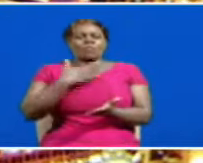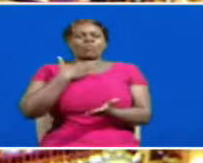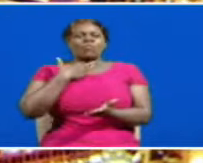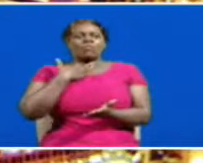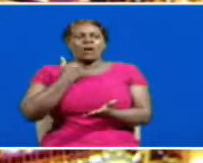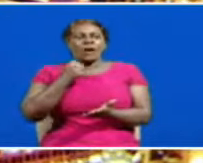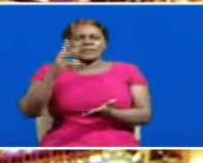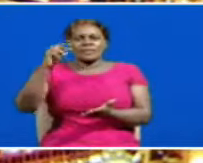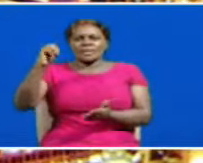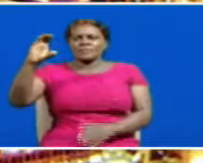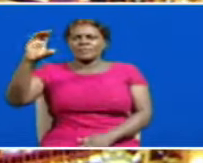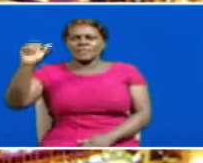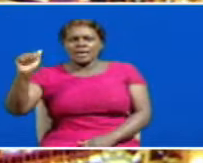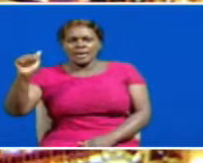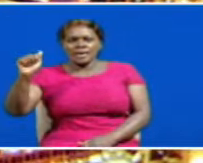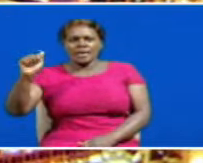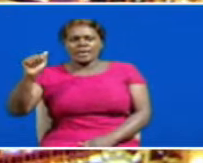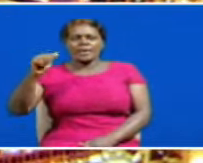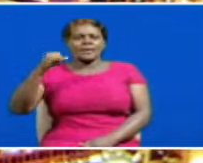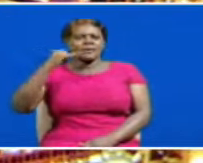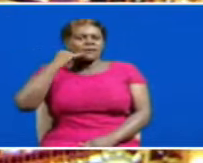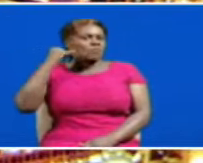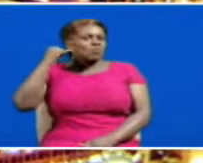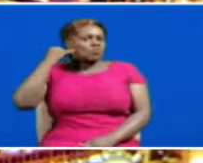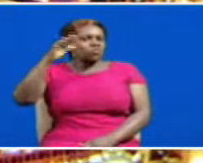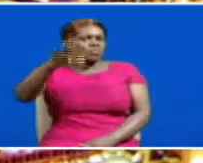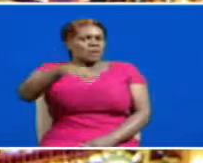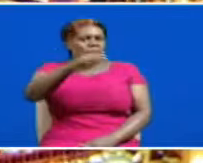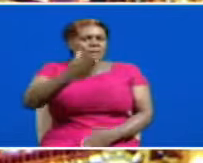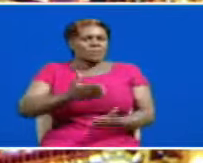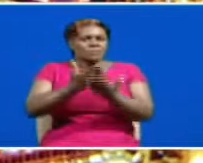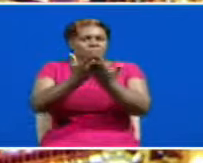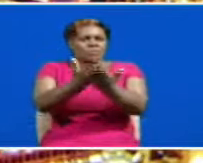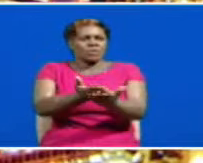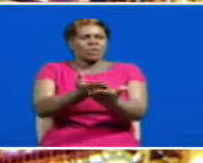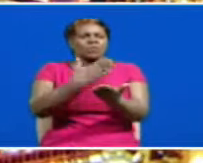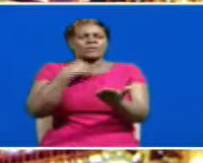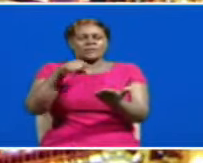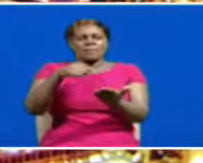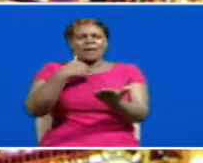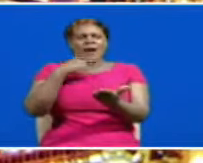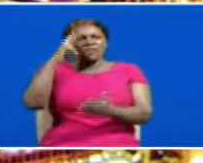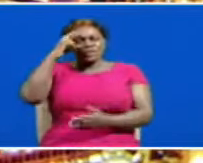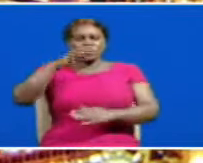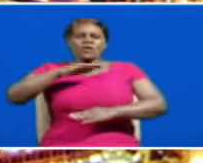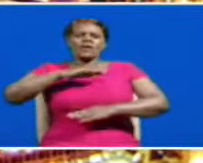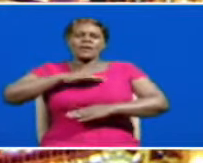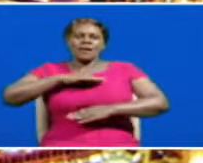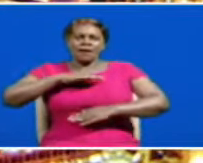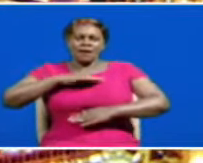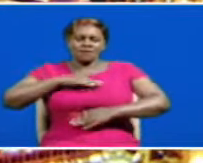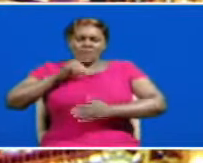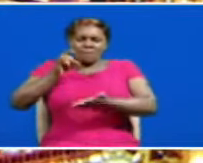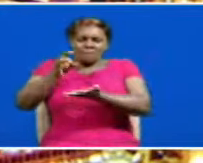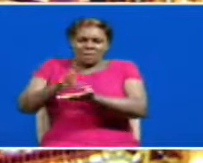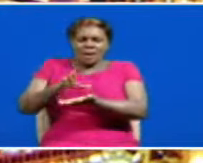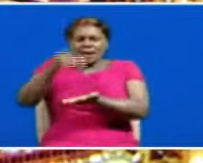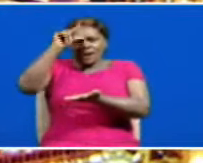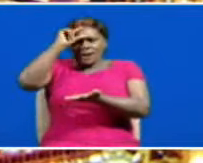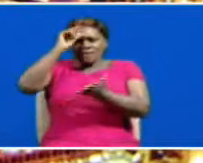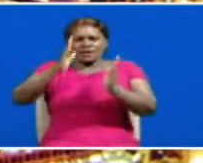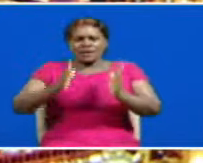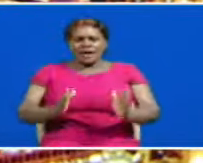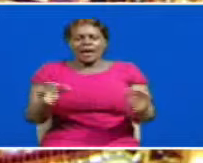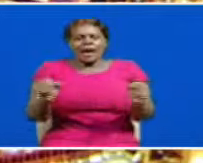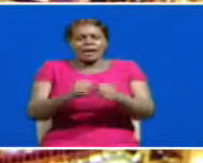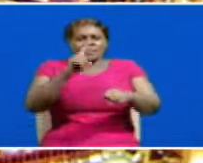anawataka wawakilishi wadi katika bunge la Nakuru kuwasilisha hoja hiyo akisema kuna sababu za kutosha za kumtimua Kihika.